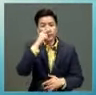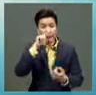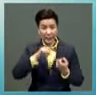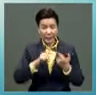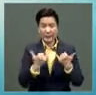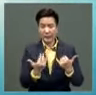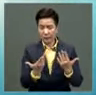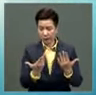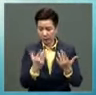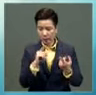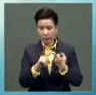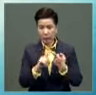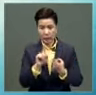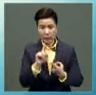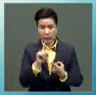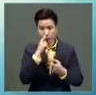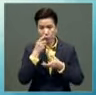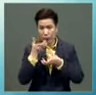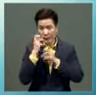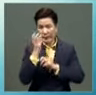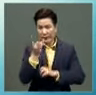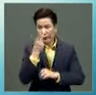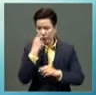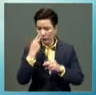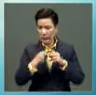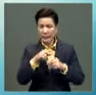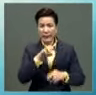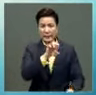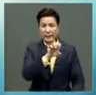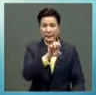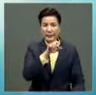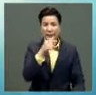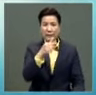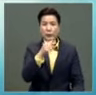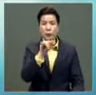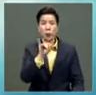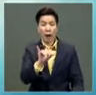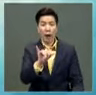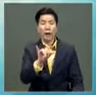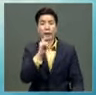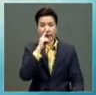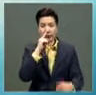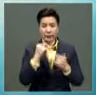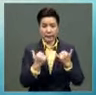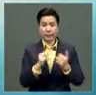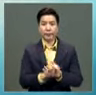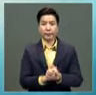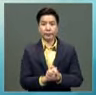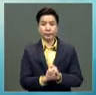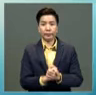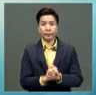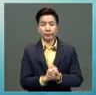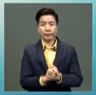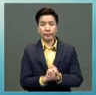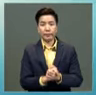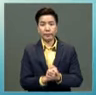ต้องจะต้องทบทวนนิดหนึ่งนะครับเพราะว่าเป็น EGY นะครับโทษทีแล้วก็เ